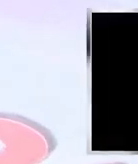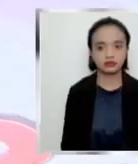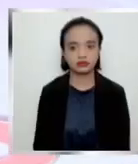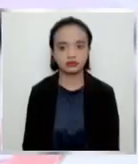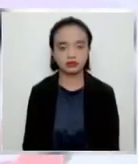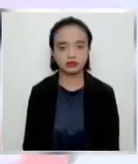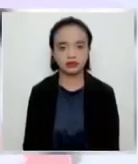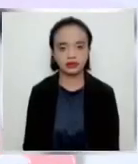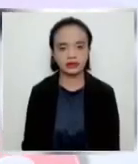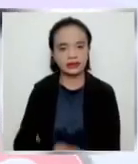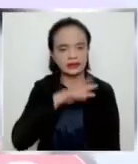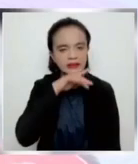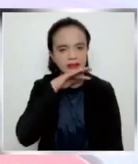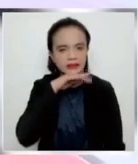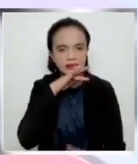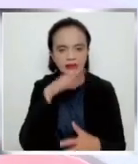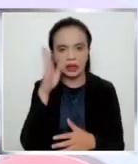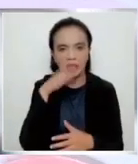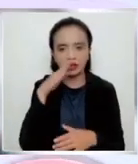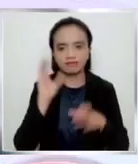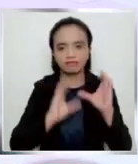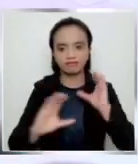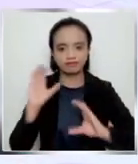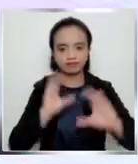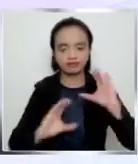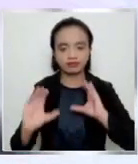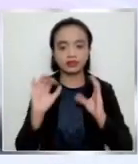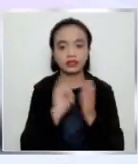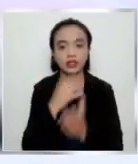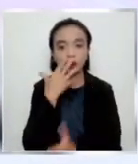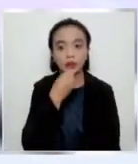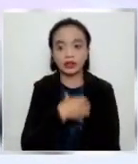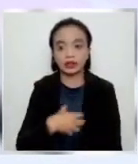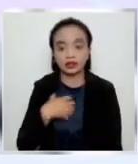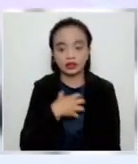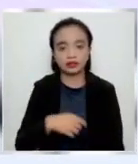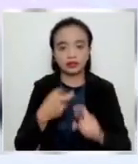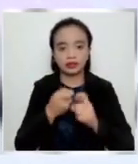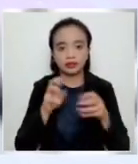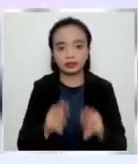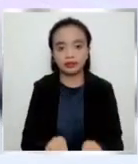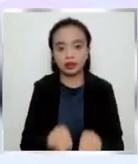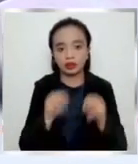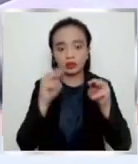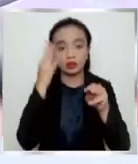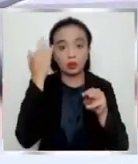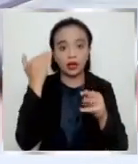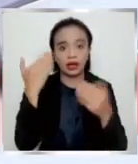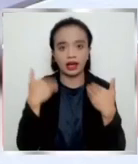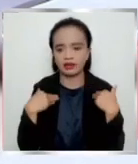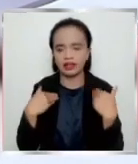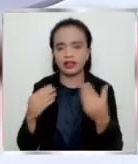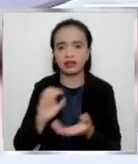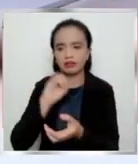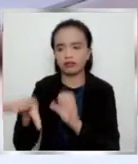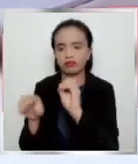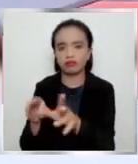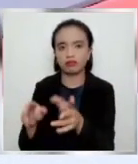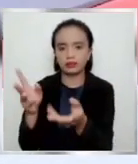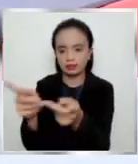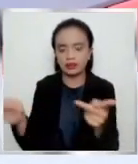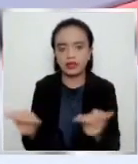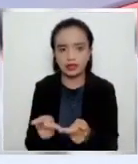Maalikabok at nangangamoy kemikal, ganyan ang reklamo ng ilang taga Malabon sa itinakdang dump site at transfer station ng isang